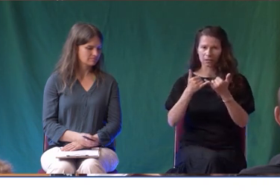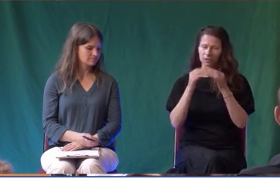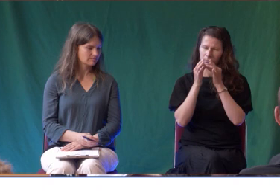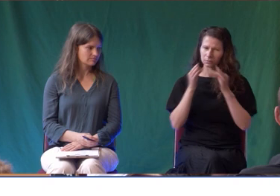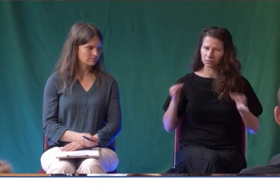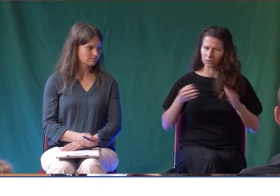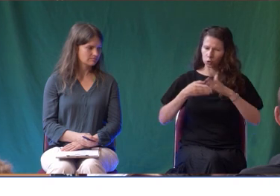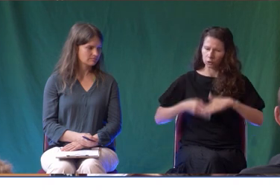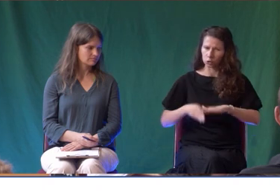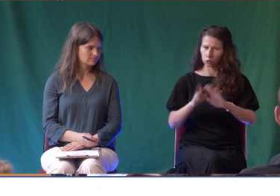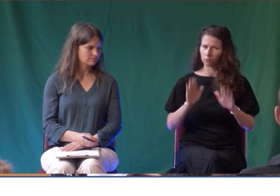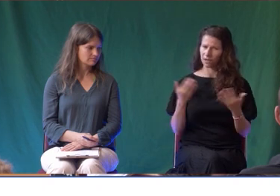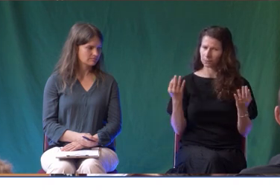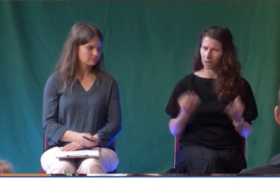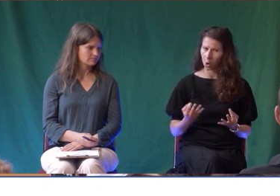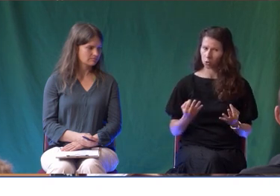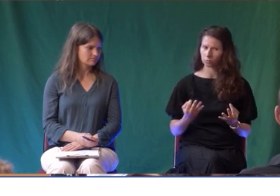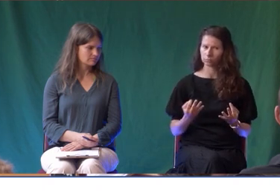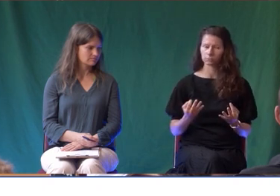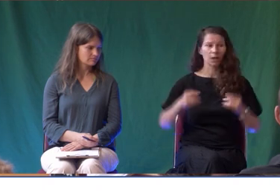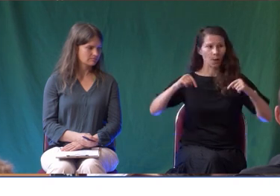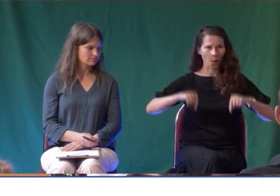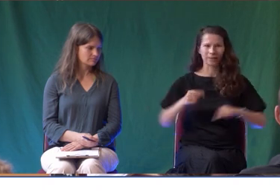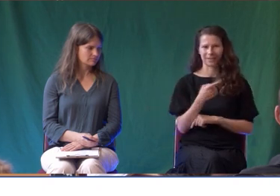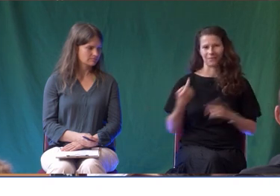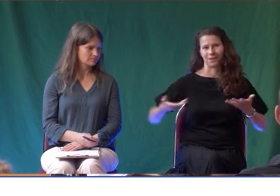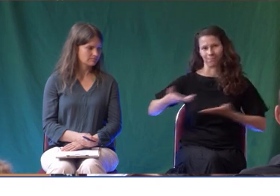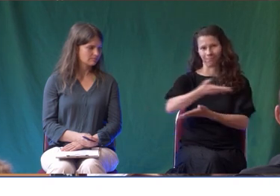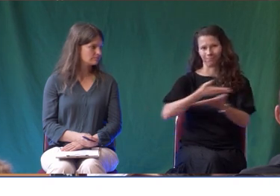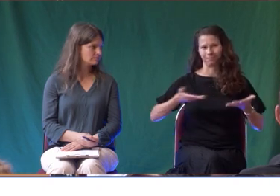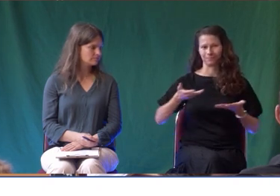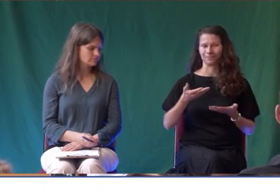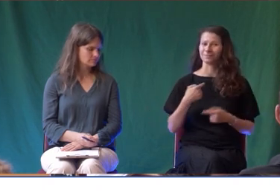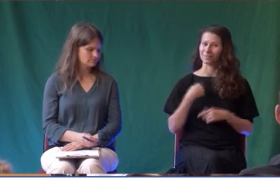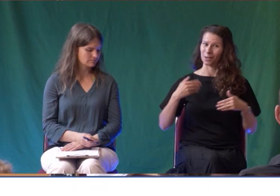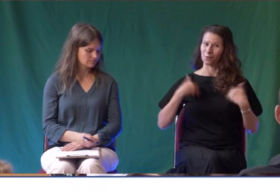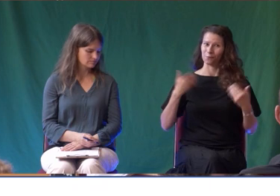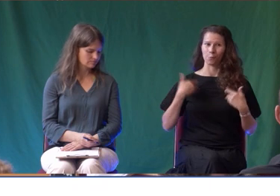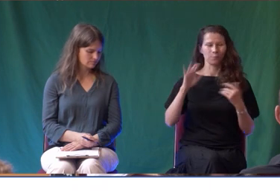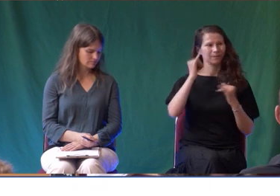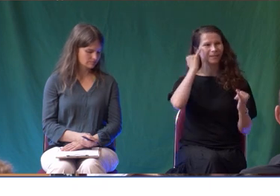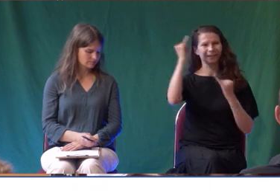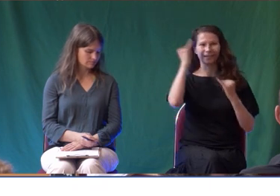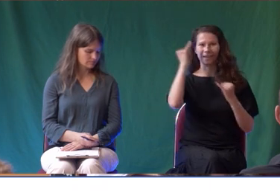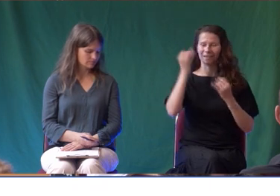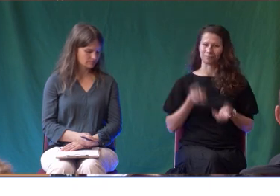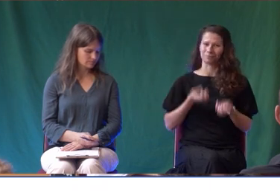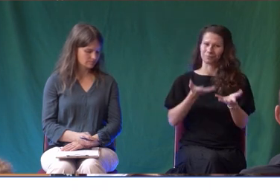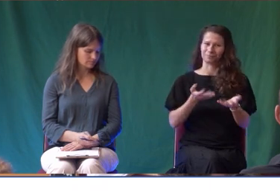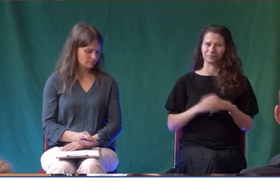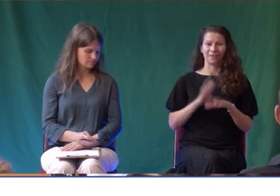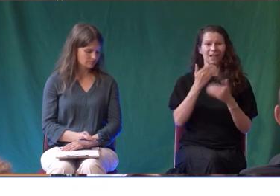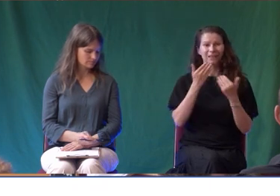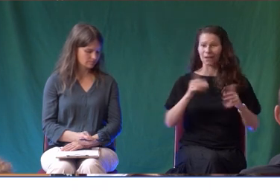Unterstützung darüber sprechen wir heute ich freue mich auf die Ideen danke für die